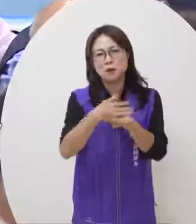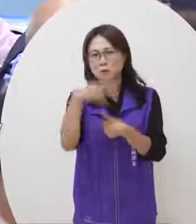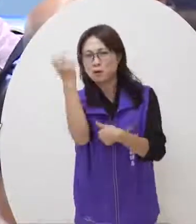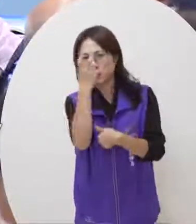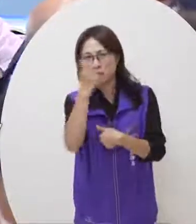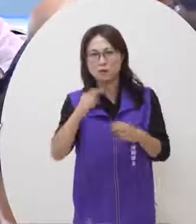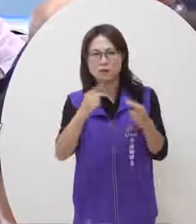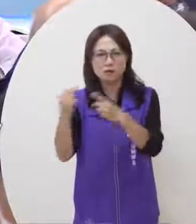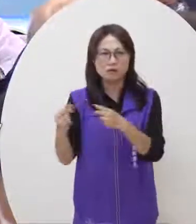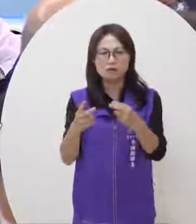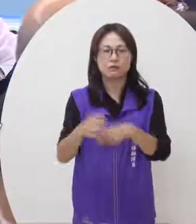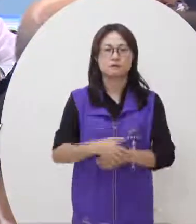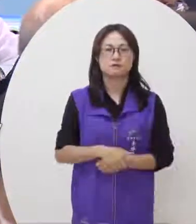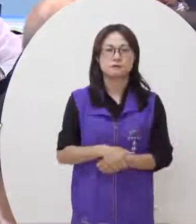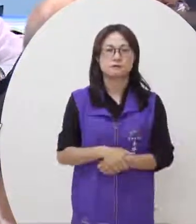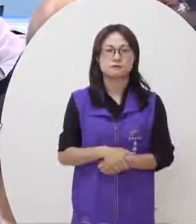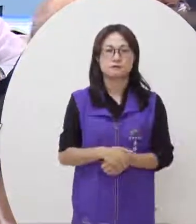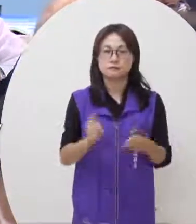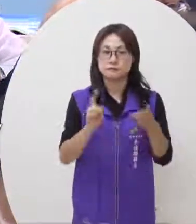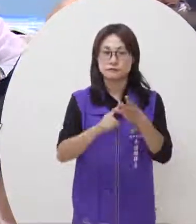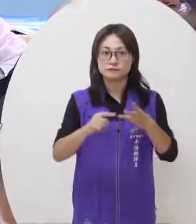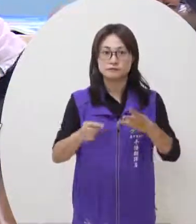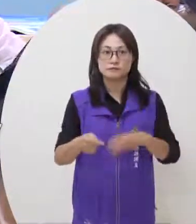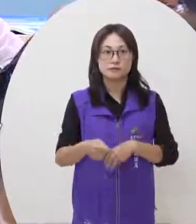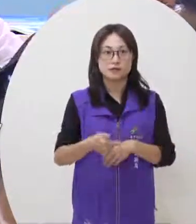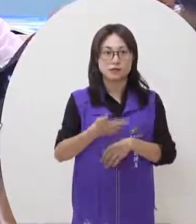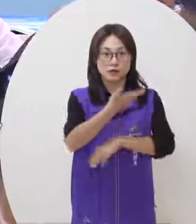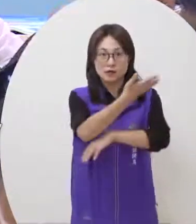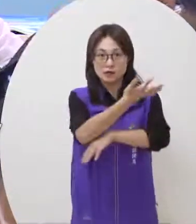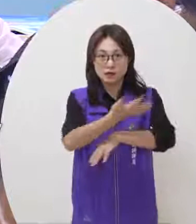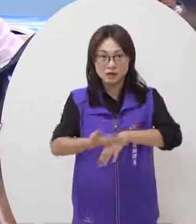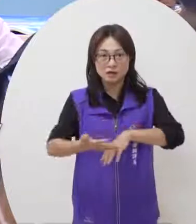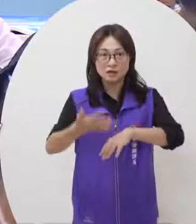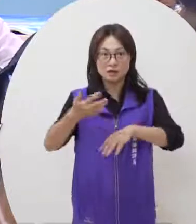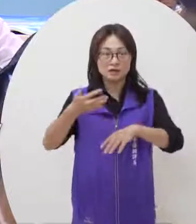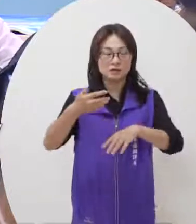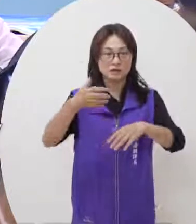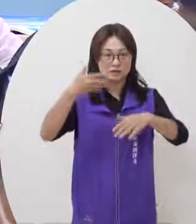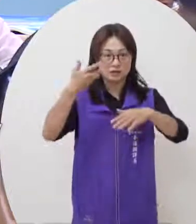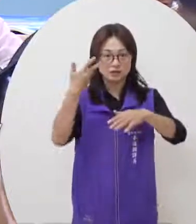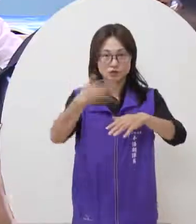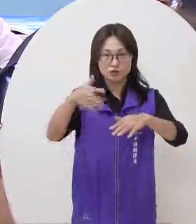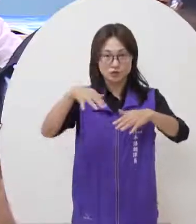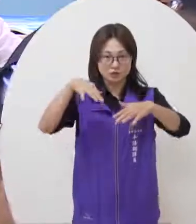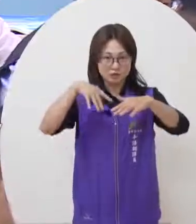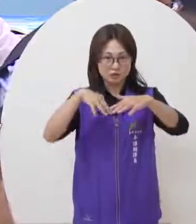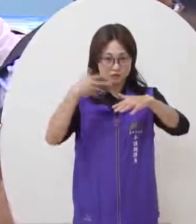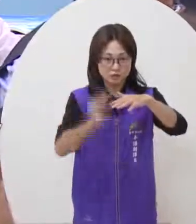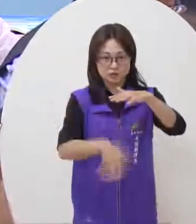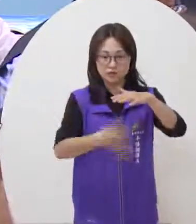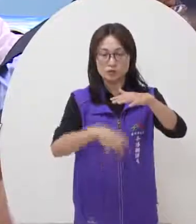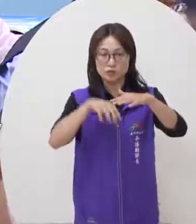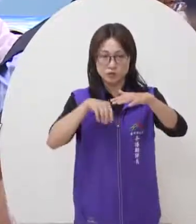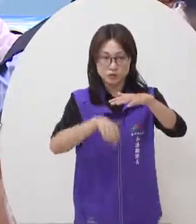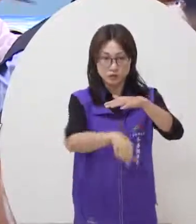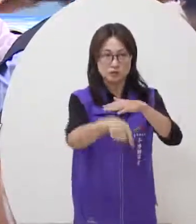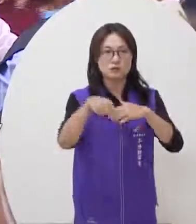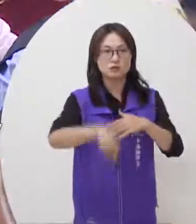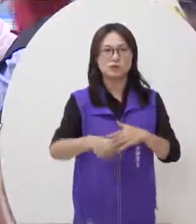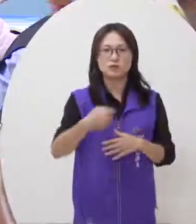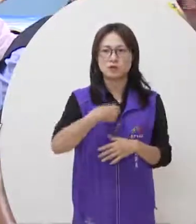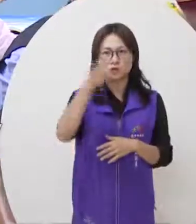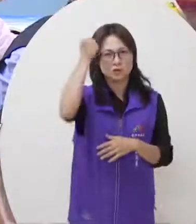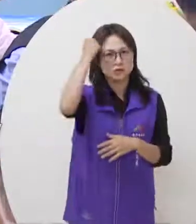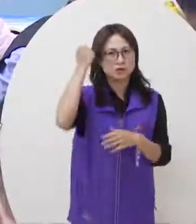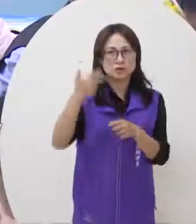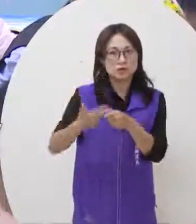再来就是我们河南里的下水道从七年前我记得是还没当里长之前做到现在